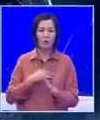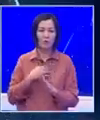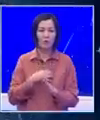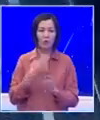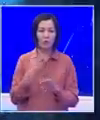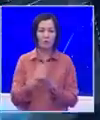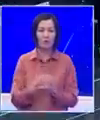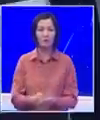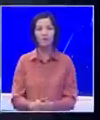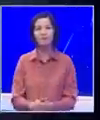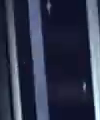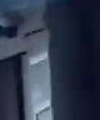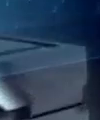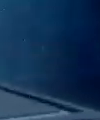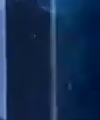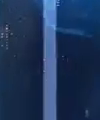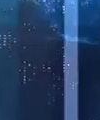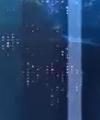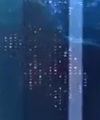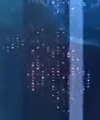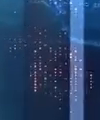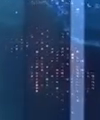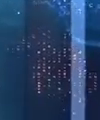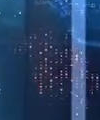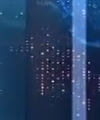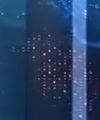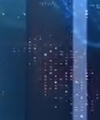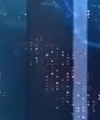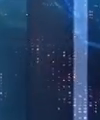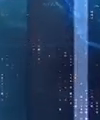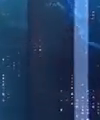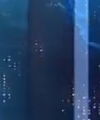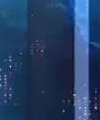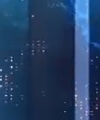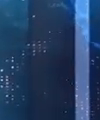анық. Құрманжан Қасымжанұлы, Аманжол Жомартұлы, Жетісу арнасы.